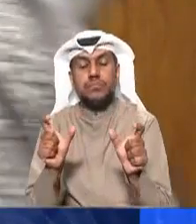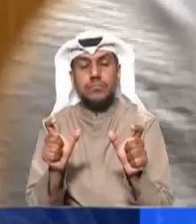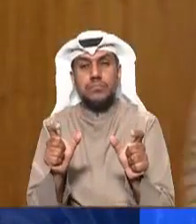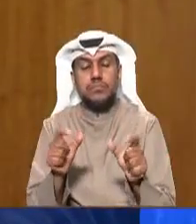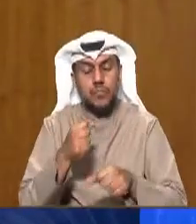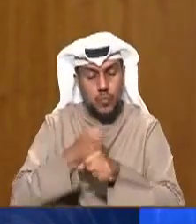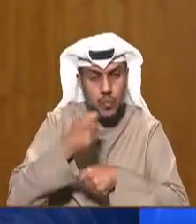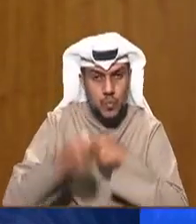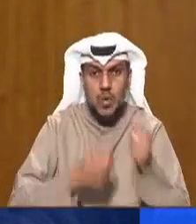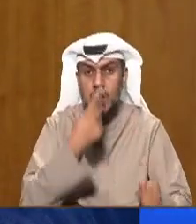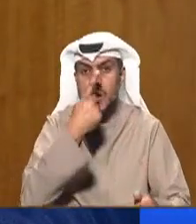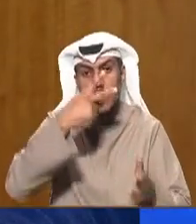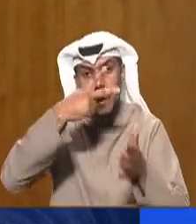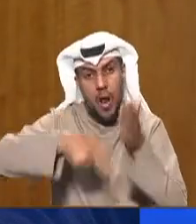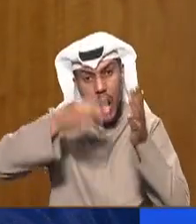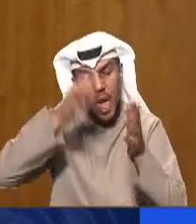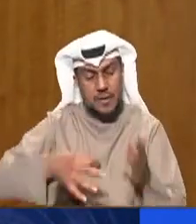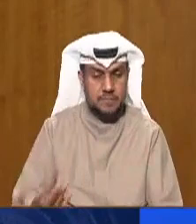هذا الوباء.